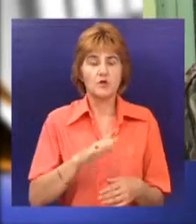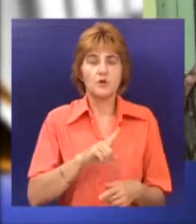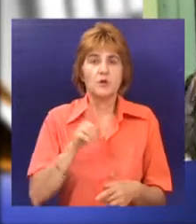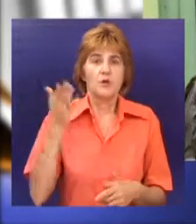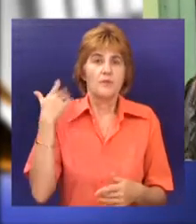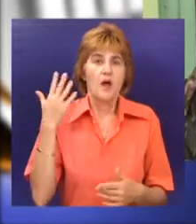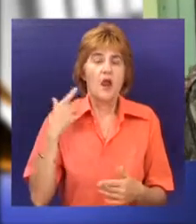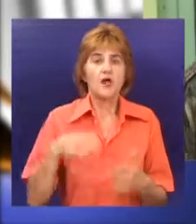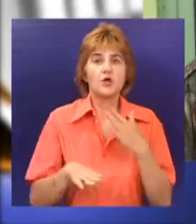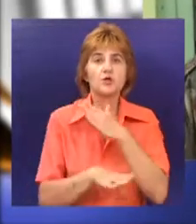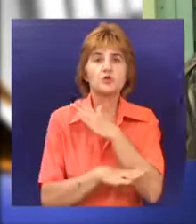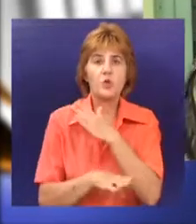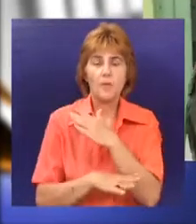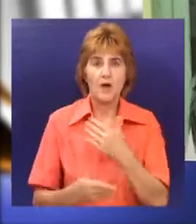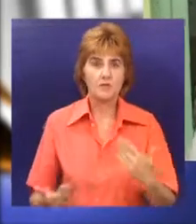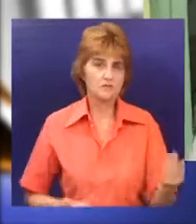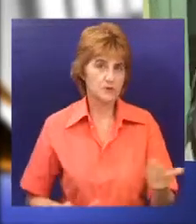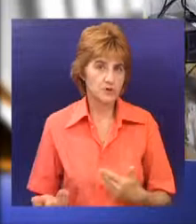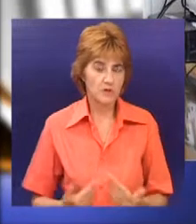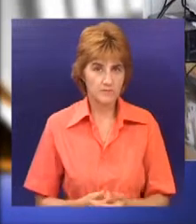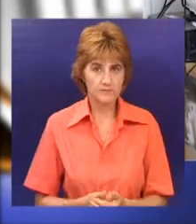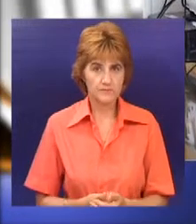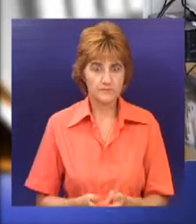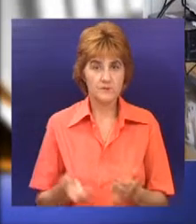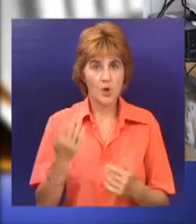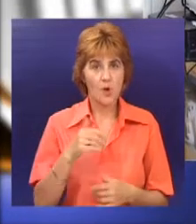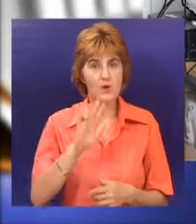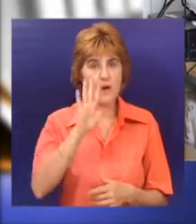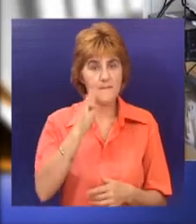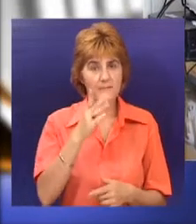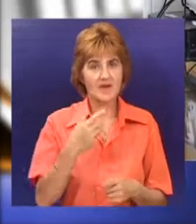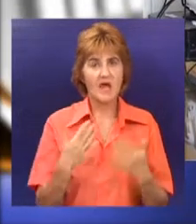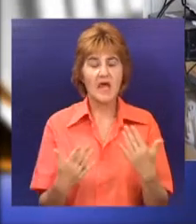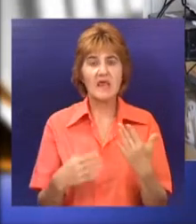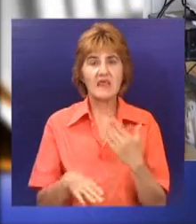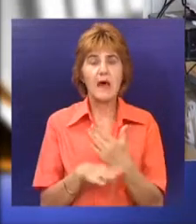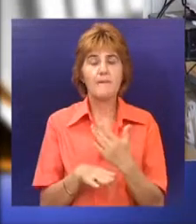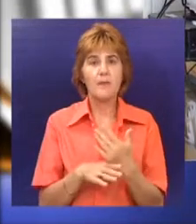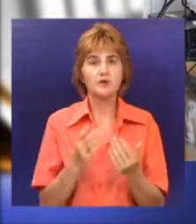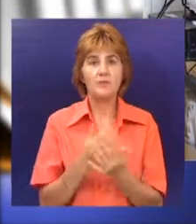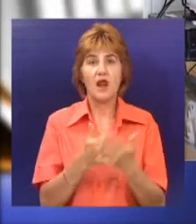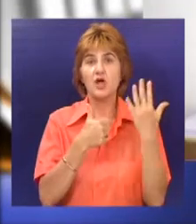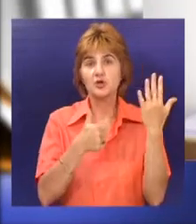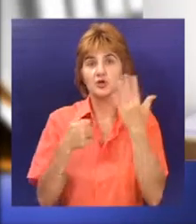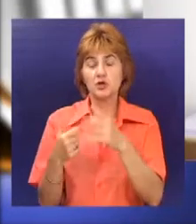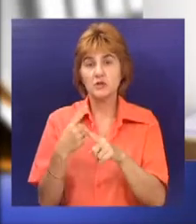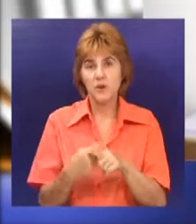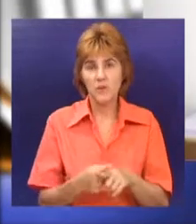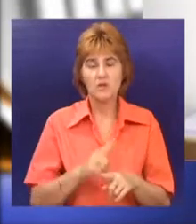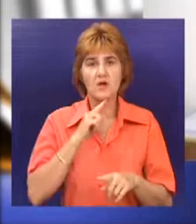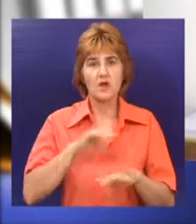do Palića, malo do šume. Od petka je hitna pomoć na teren izlazila 66 puta, dok